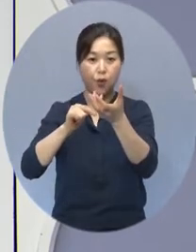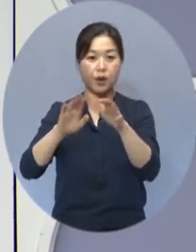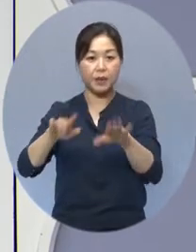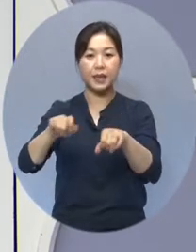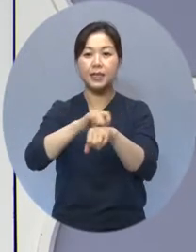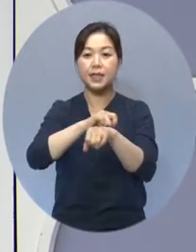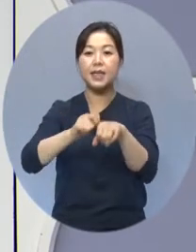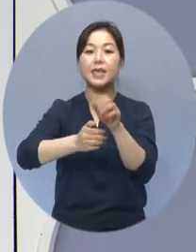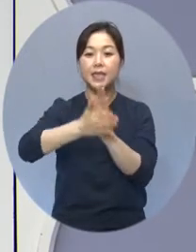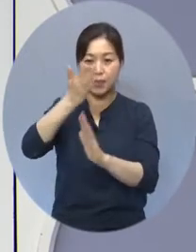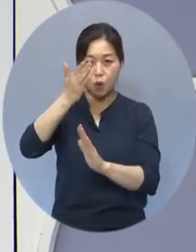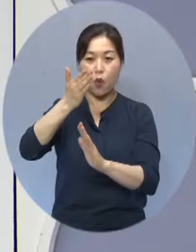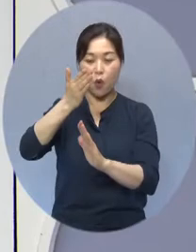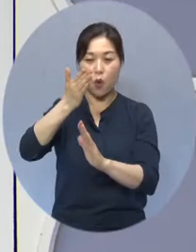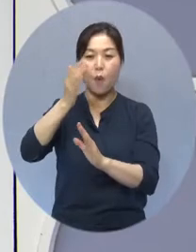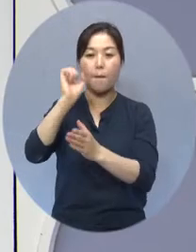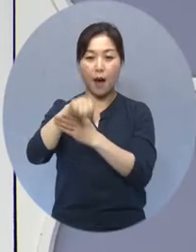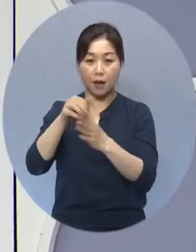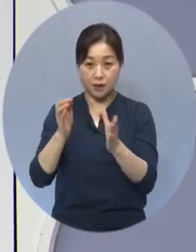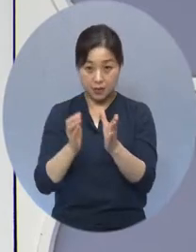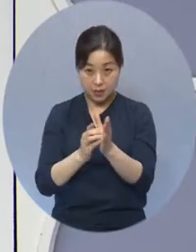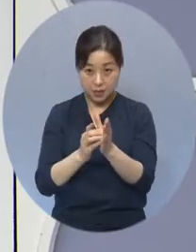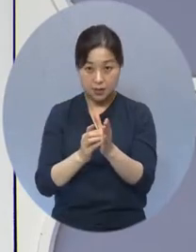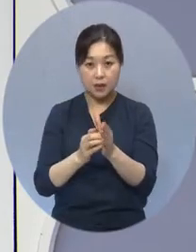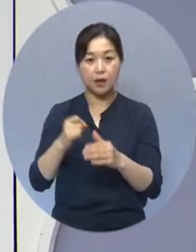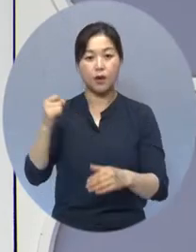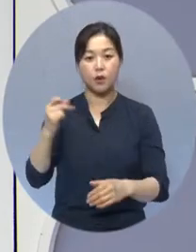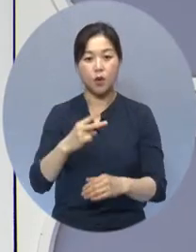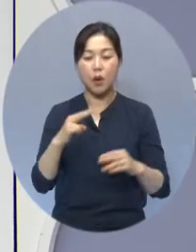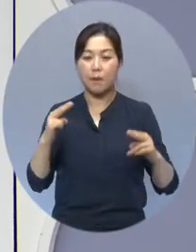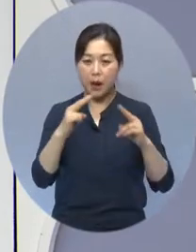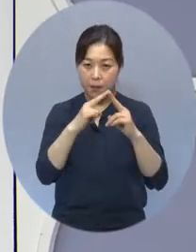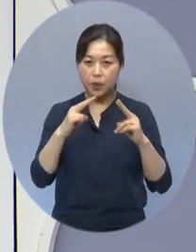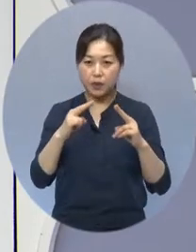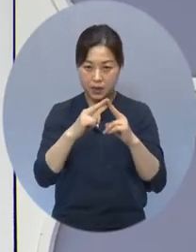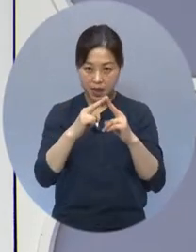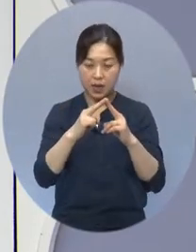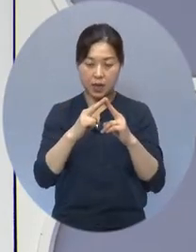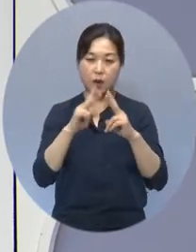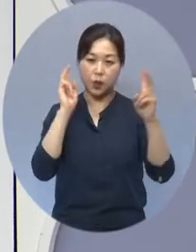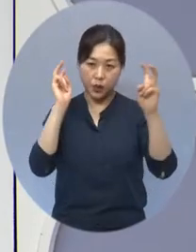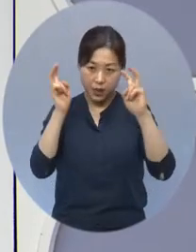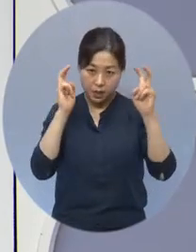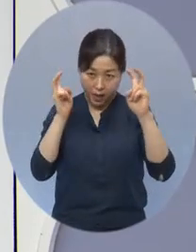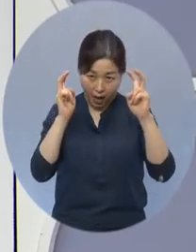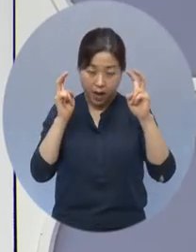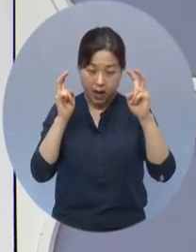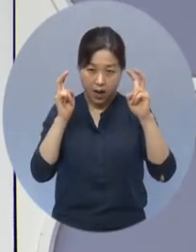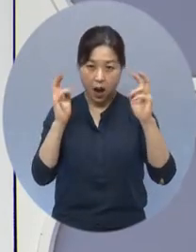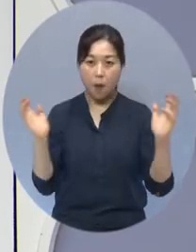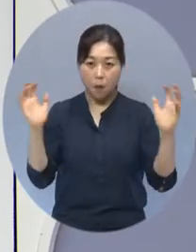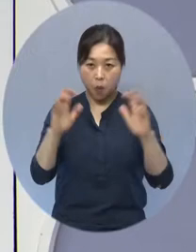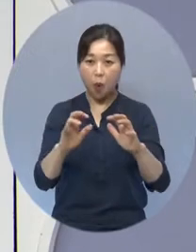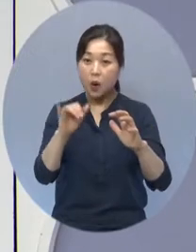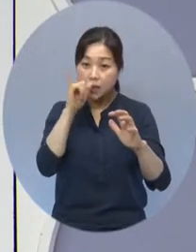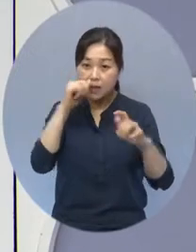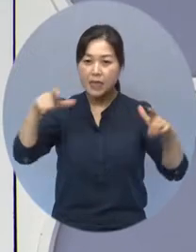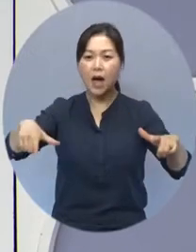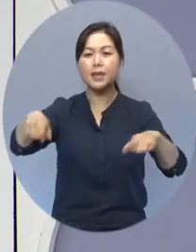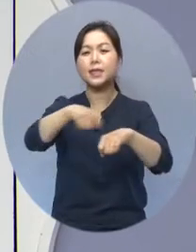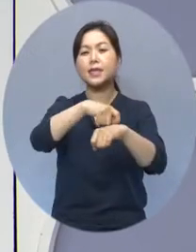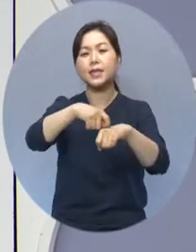실현되었고 또 이제 반도체 크러스트를 포함한 소재 부품 장비 측화단지로 정부로부터